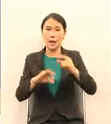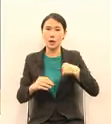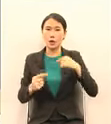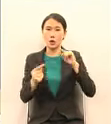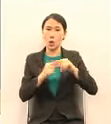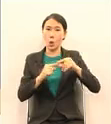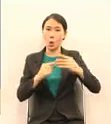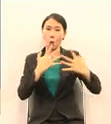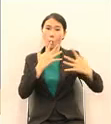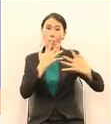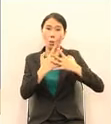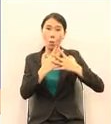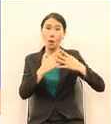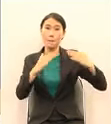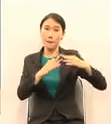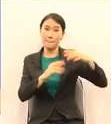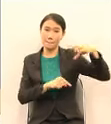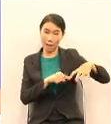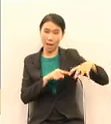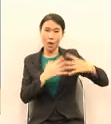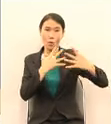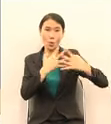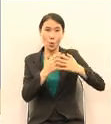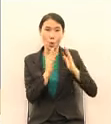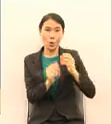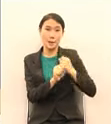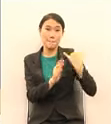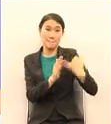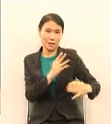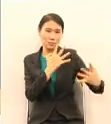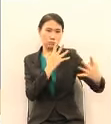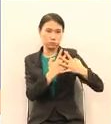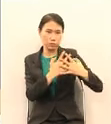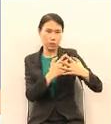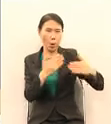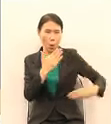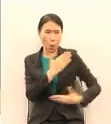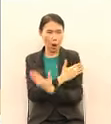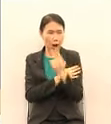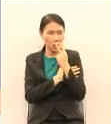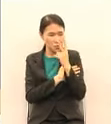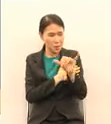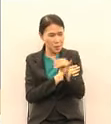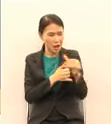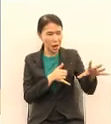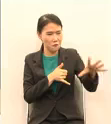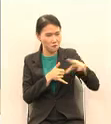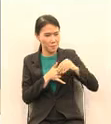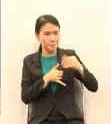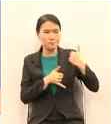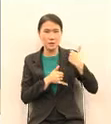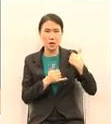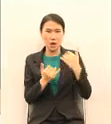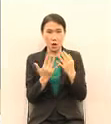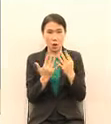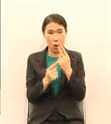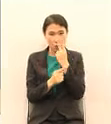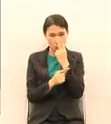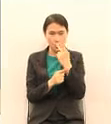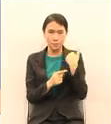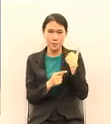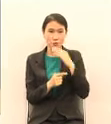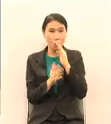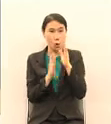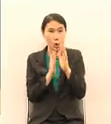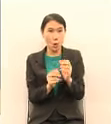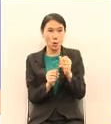ที่เราก็ได้เข้าไปคุยกับทางเรือนจำนะครับเพราะคิดว่าเป็นพื้นที่เสี่ยงอันหนึ่งก็มีขบวนการของการคัดแยกนักโท